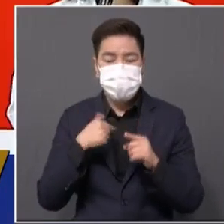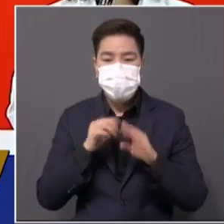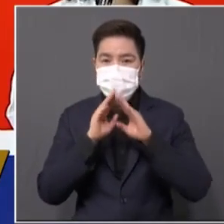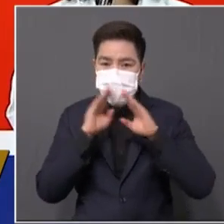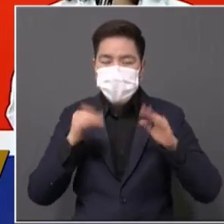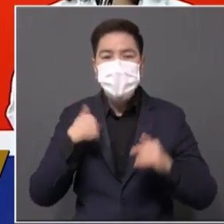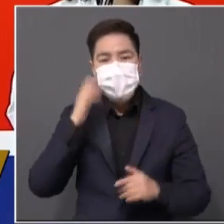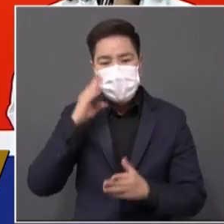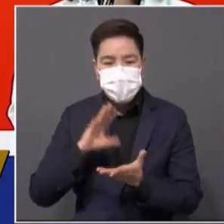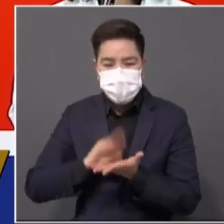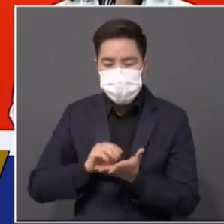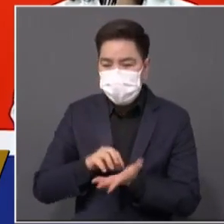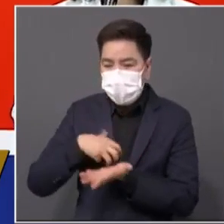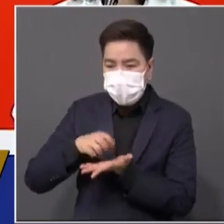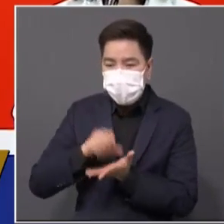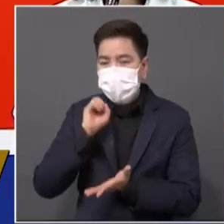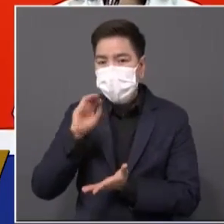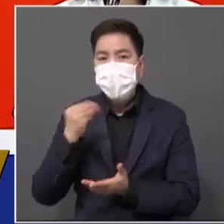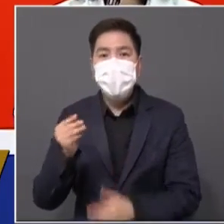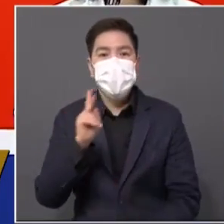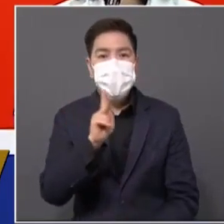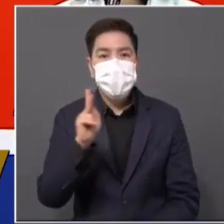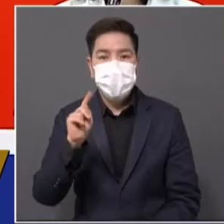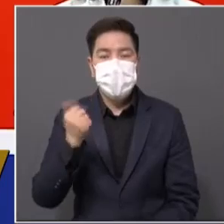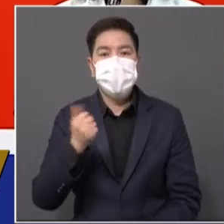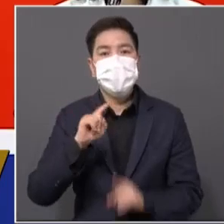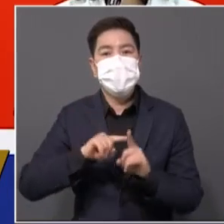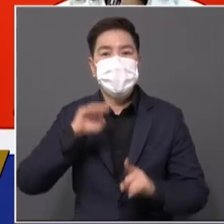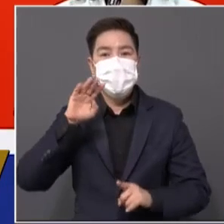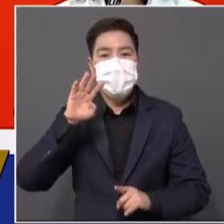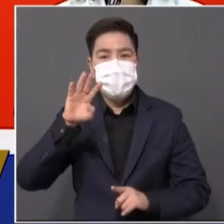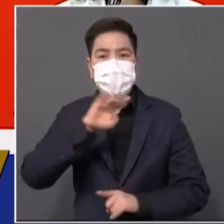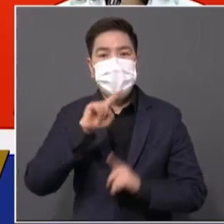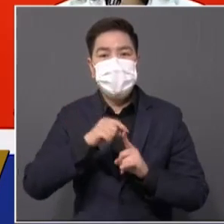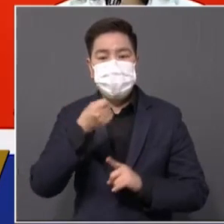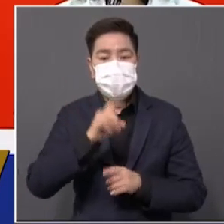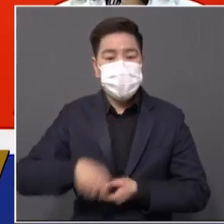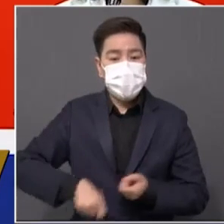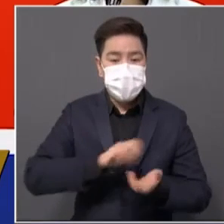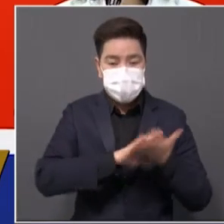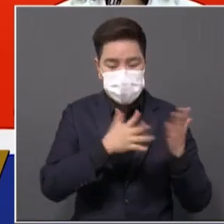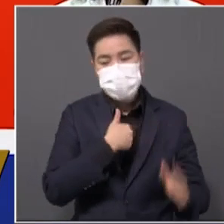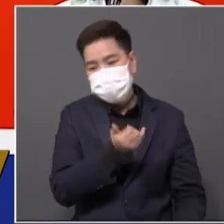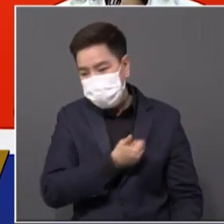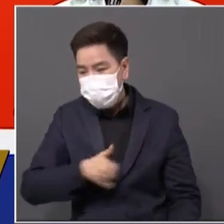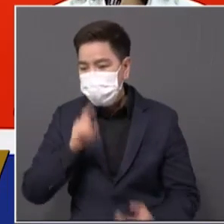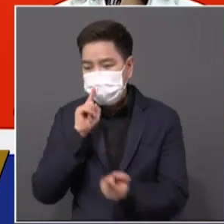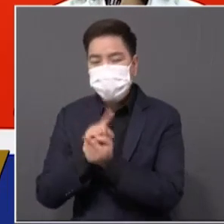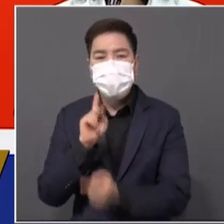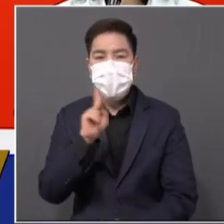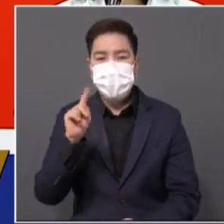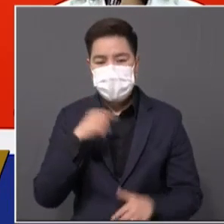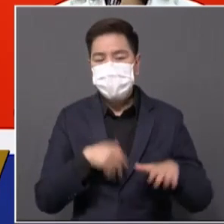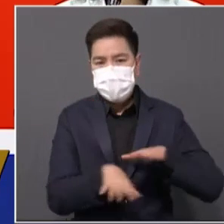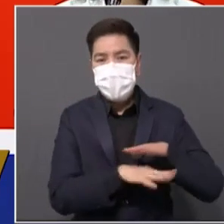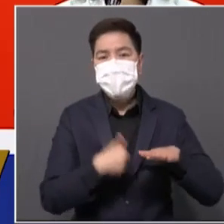ขึ้นก็จะนำไปให้ข้อมูลเนี่ยข้อมูลนำไปให้กกต 18เมษายนเละค่ะหลังสงกรานต์นะก็ได้รวบรวมหลักฐานเอา